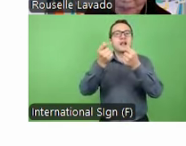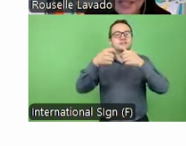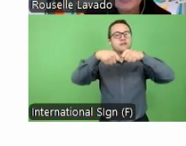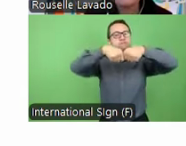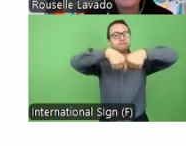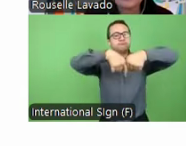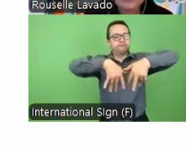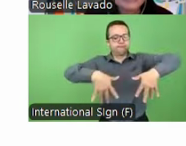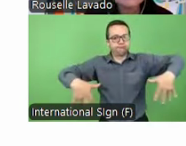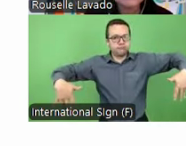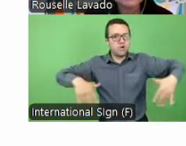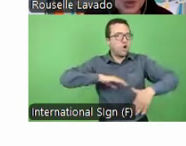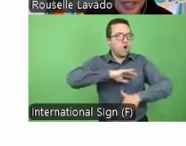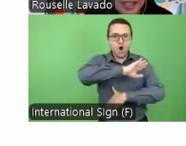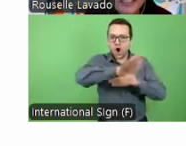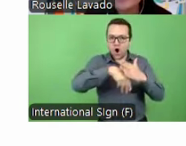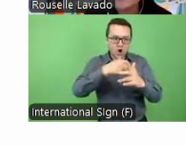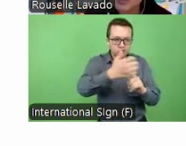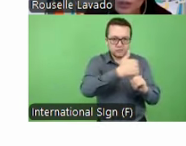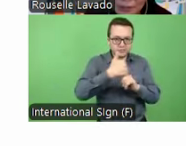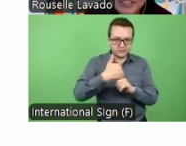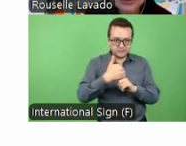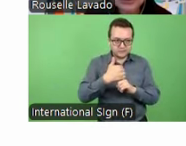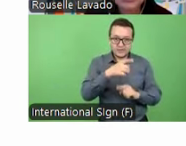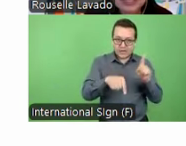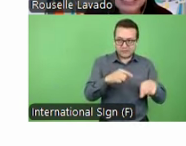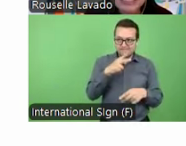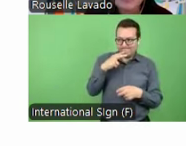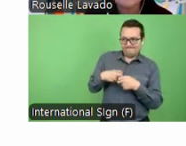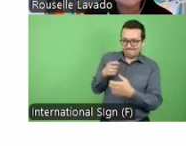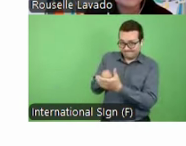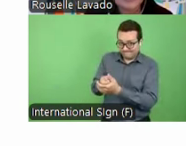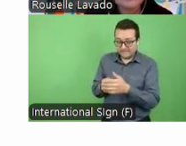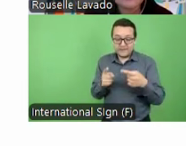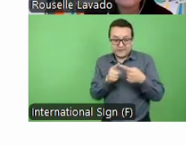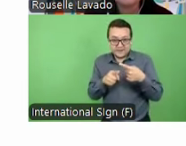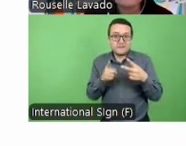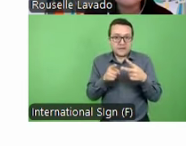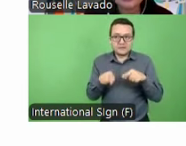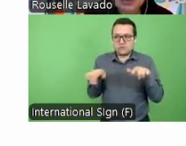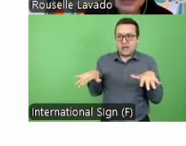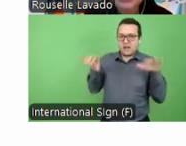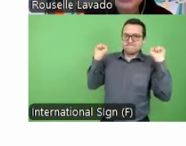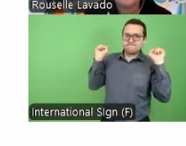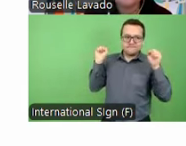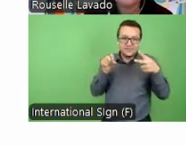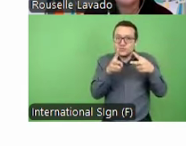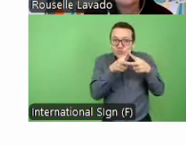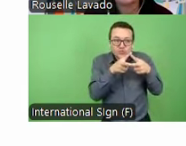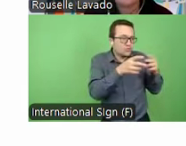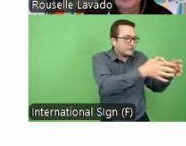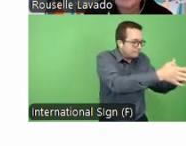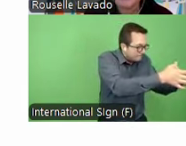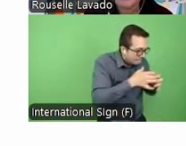doit prendre compte des difficultés financières, reconnaître que l'absence de soins n'est pas toujours une bonne nouvelle et fournir